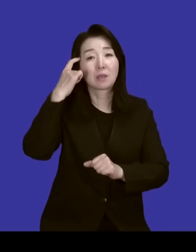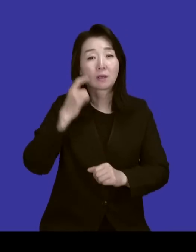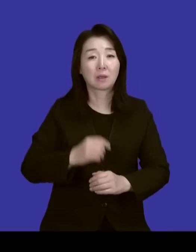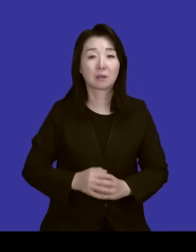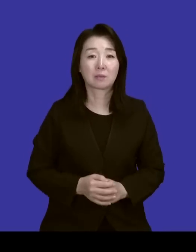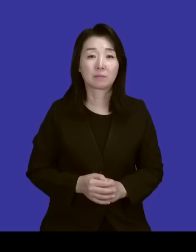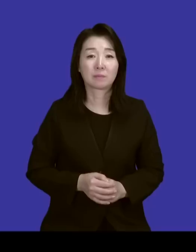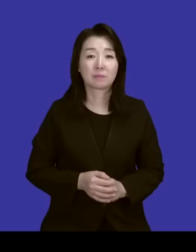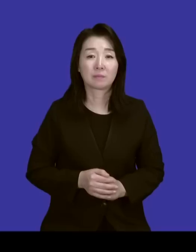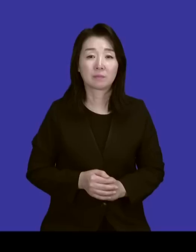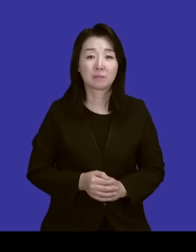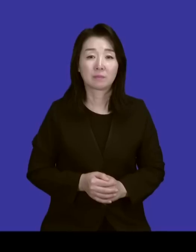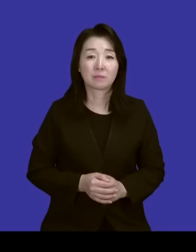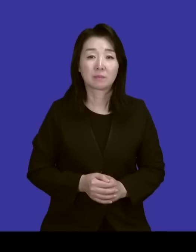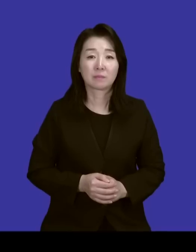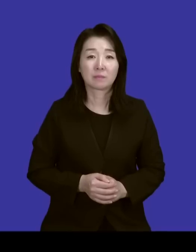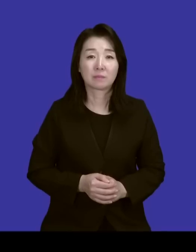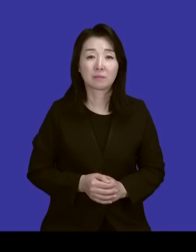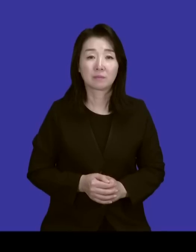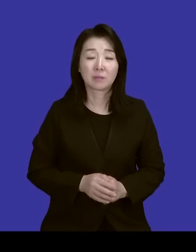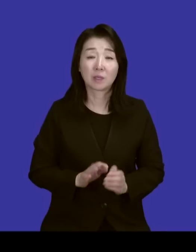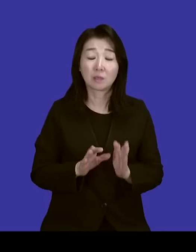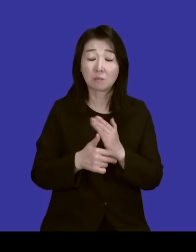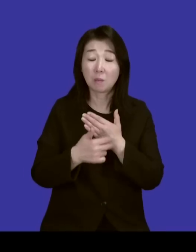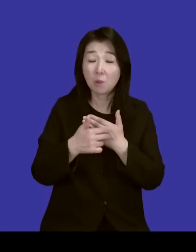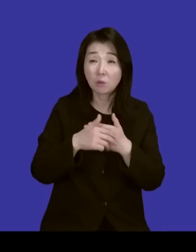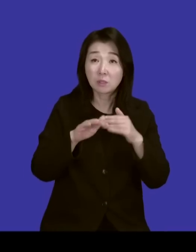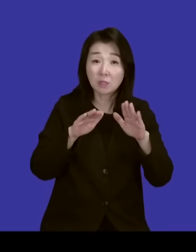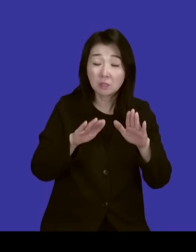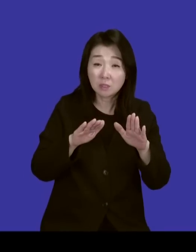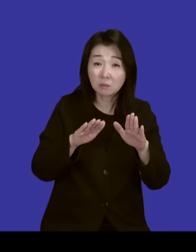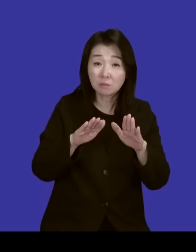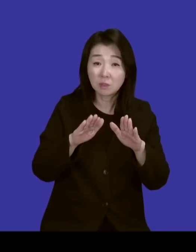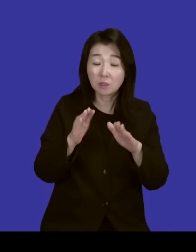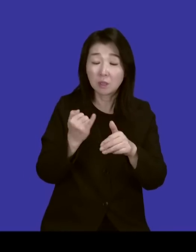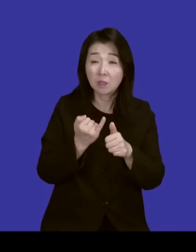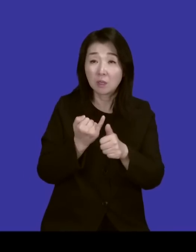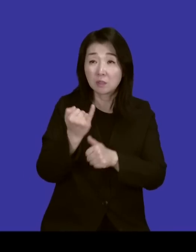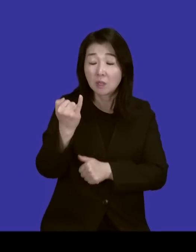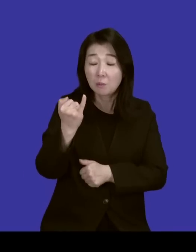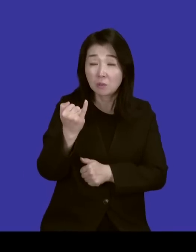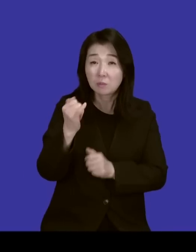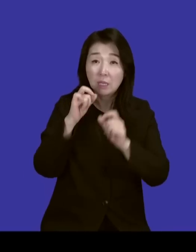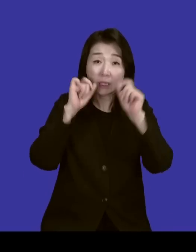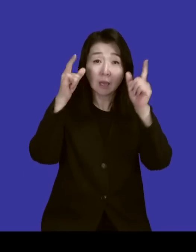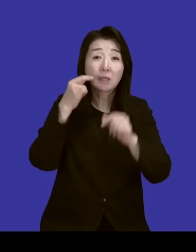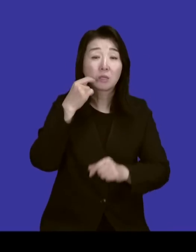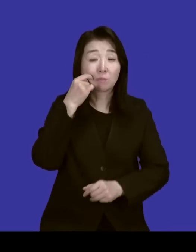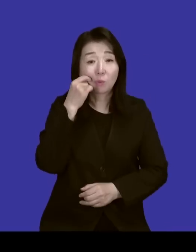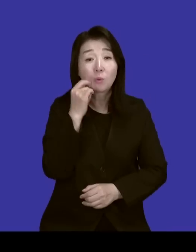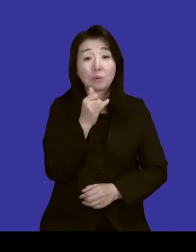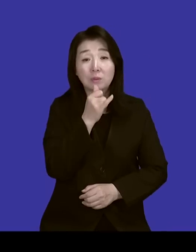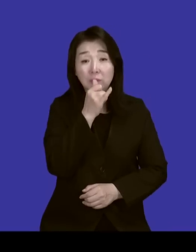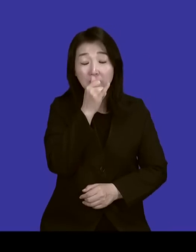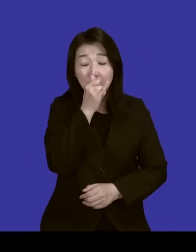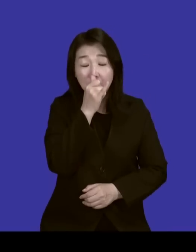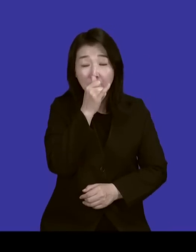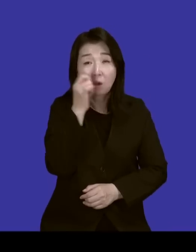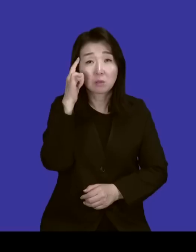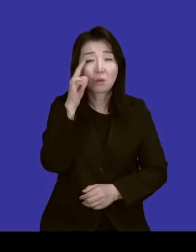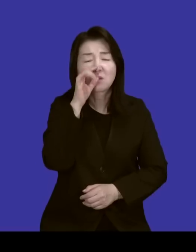그러면서 그런데 병원에서 지금 아직 사모님이 깨어나지 못하셨지만 예. 코마